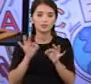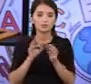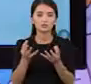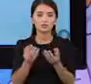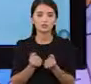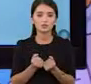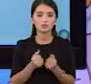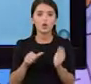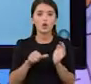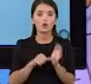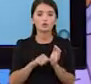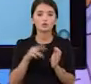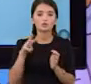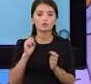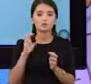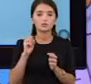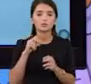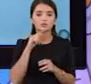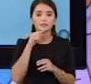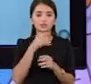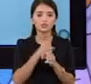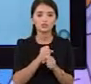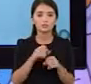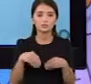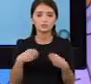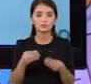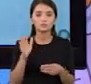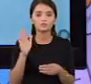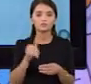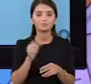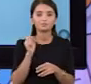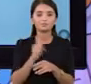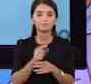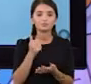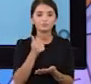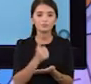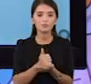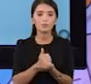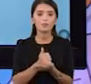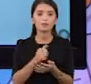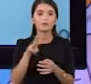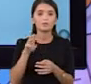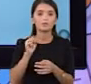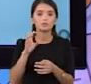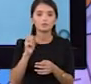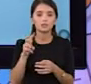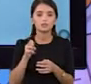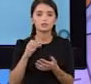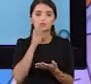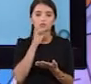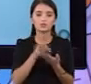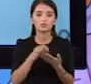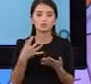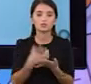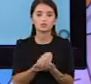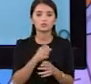olsak. 6-masalada qisqa shart berilgan va shu shart asosida masalani faqatgina yechimini